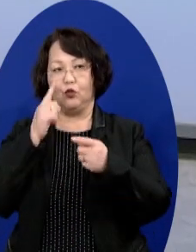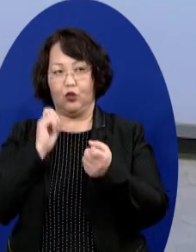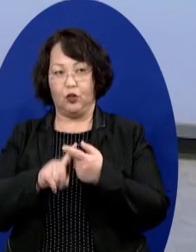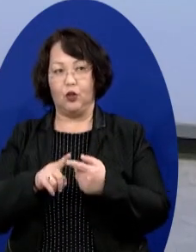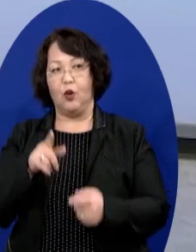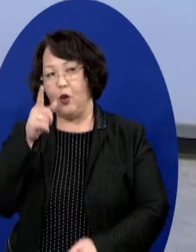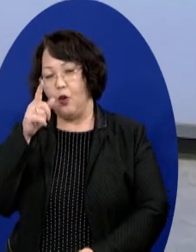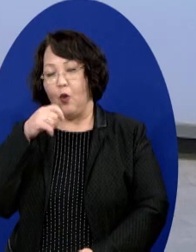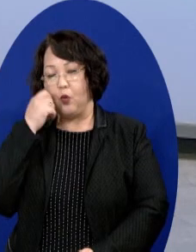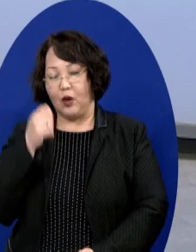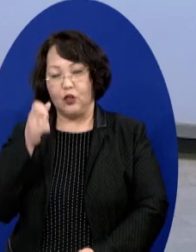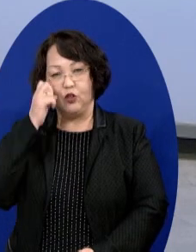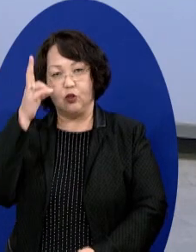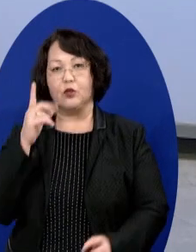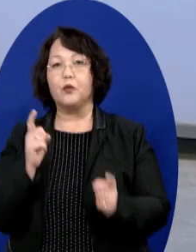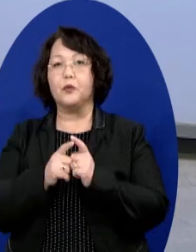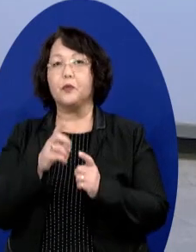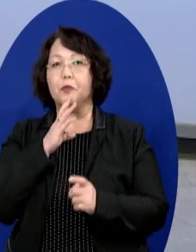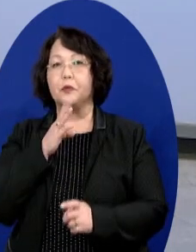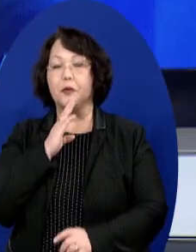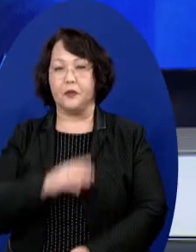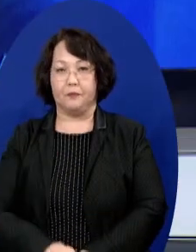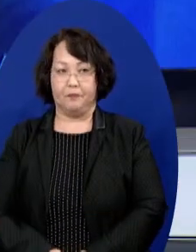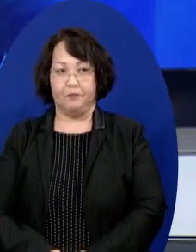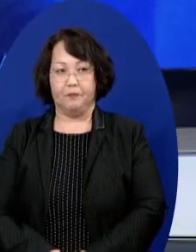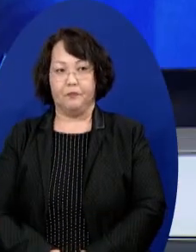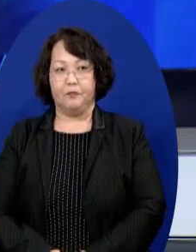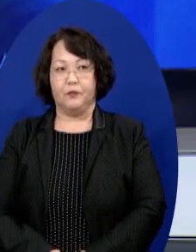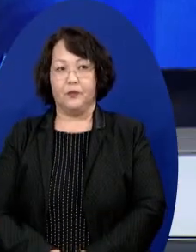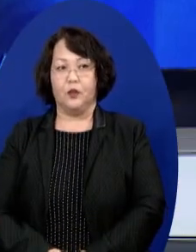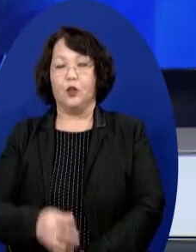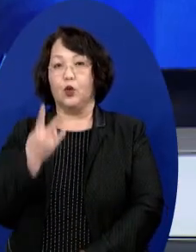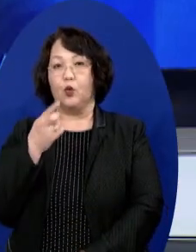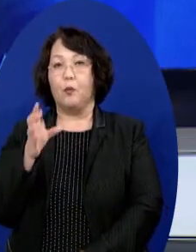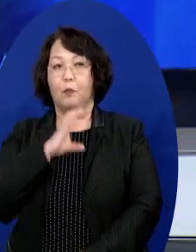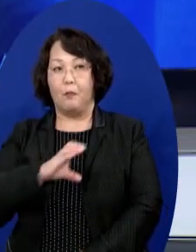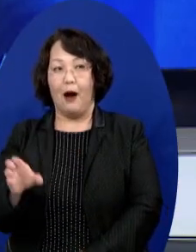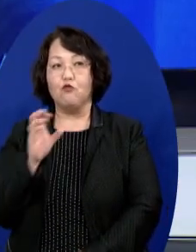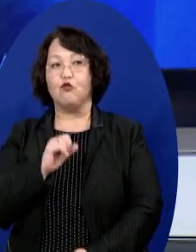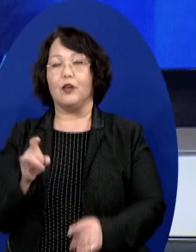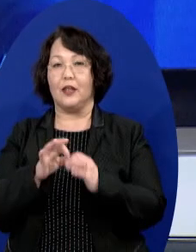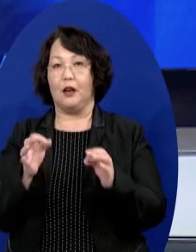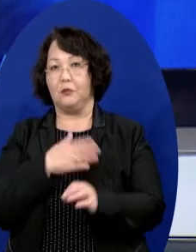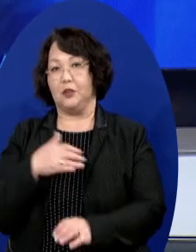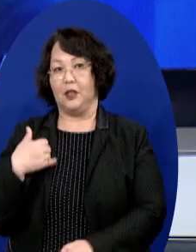хилцээ хийх гэж очиж байна. Энэ айлчлалтай холбоотой мэдээллийг эхэнд нь хүргэе. За нэгдсэн үндэсний байгууллагын ерөнхий нарийн бичгийн дарга Антони Гутерреш Оросын холбооны